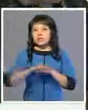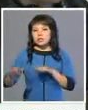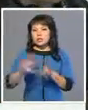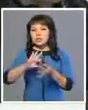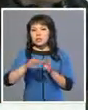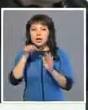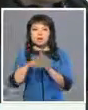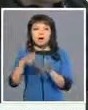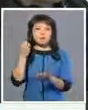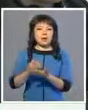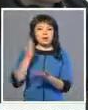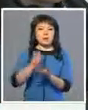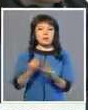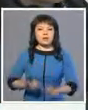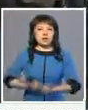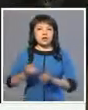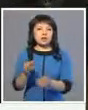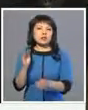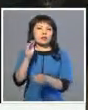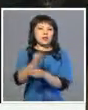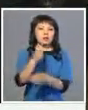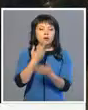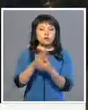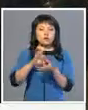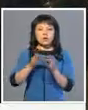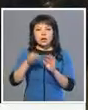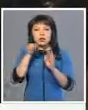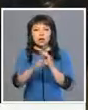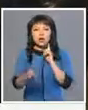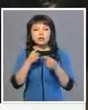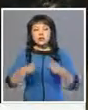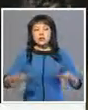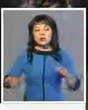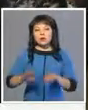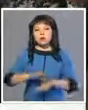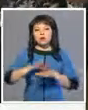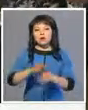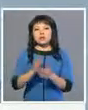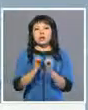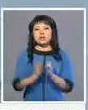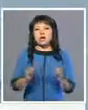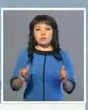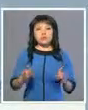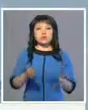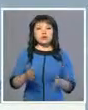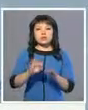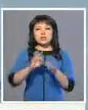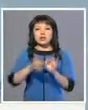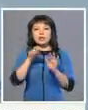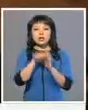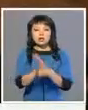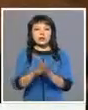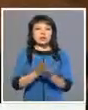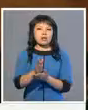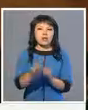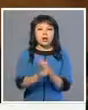бағалау орындарды белгілеп қана қоймайды, қосымша жоғарғы көрсеткіштерге жету үшін түрлі семинар, конференциялар өткізіп, даму жолына бағыт бағдар бере алады.